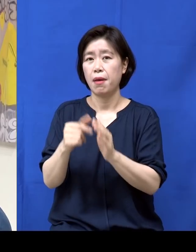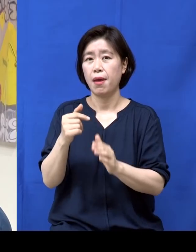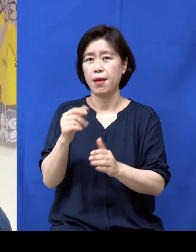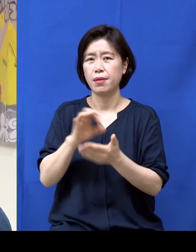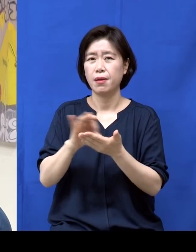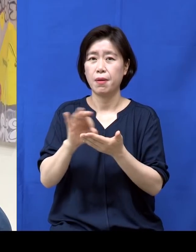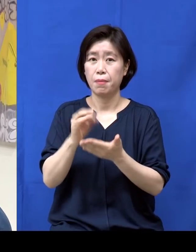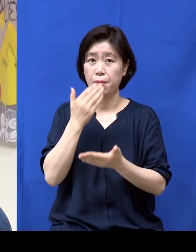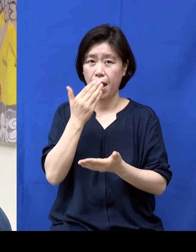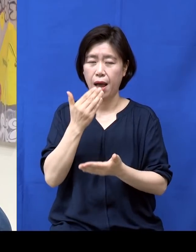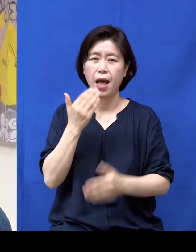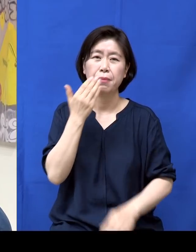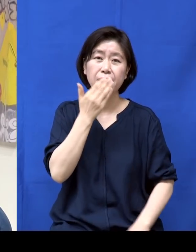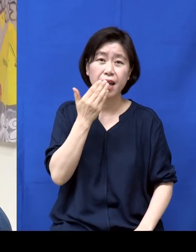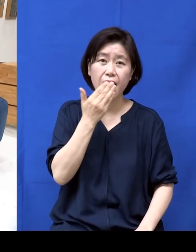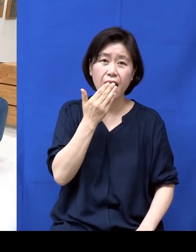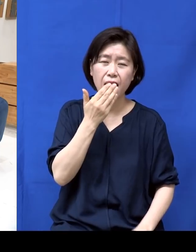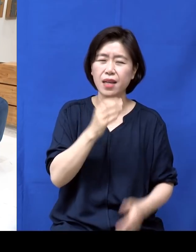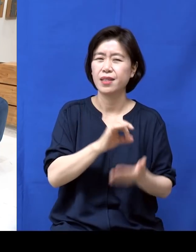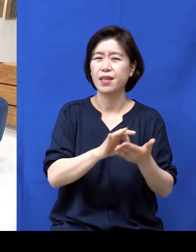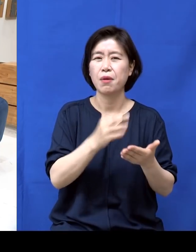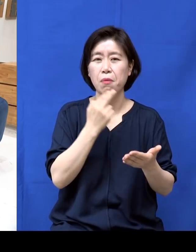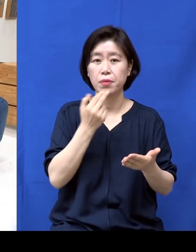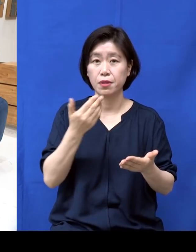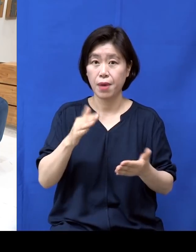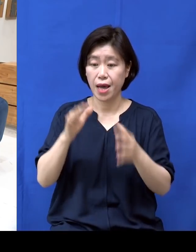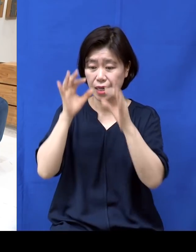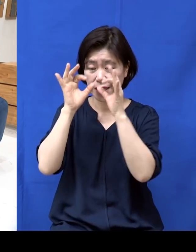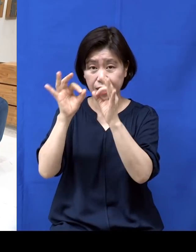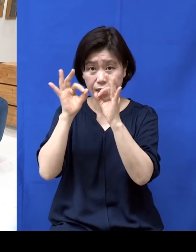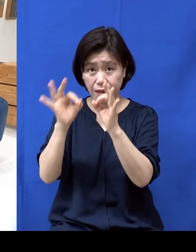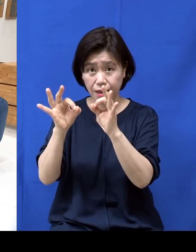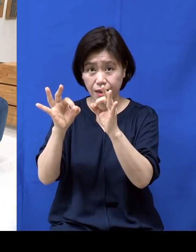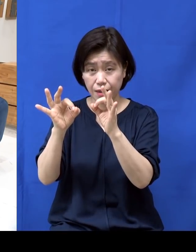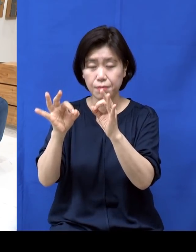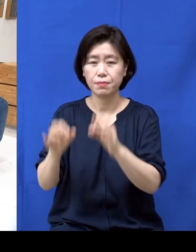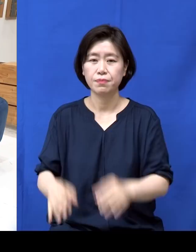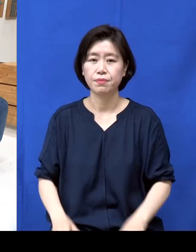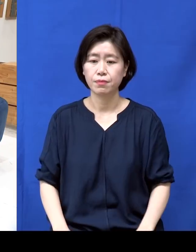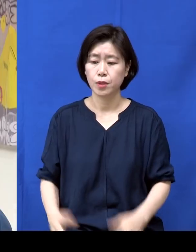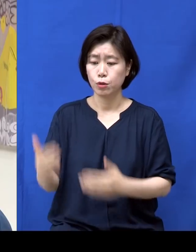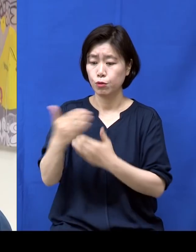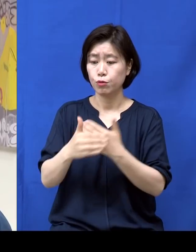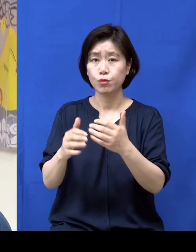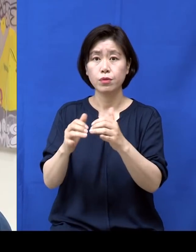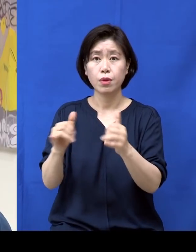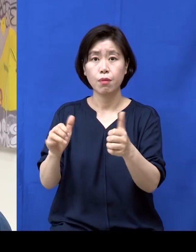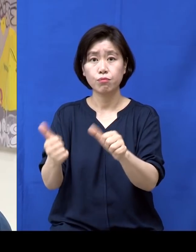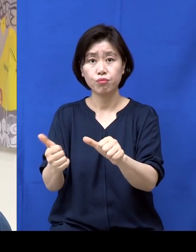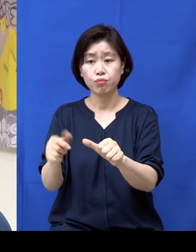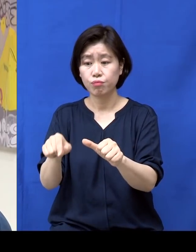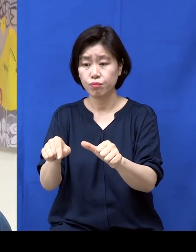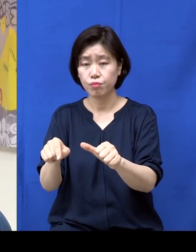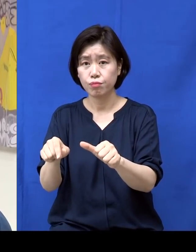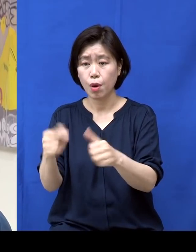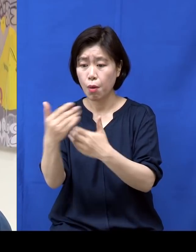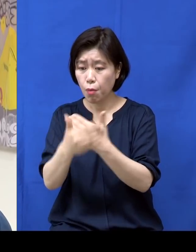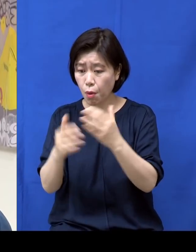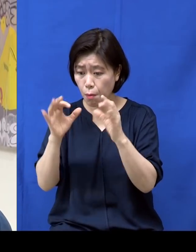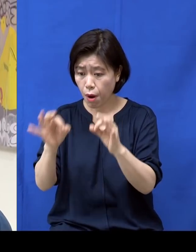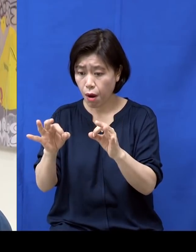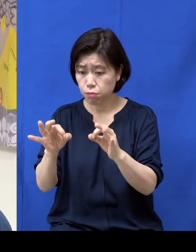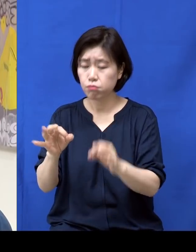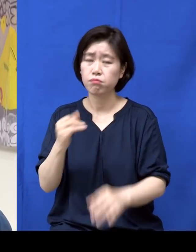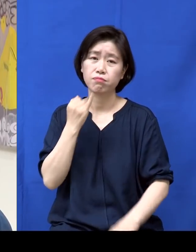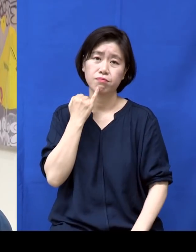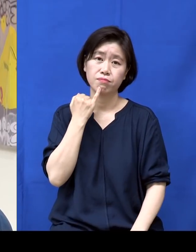뭐 시각은 말 그대로 그렇죠. 눈으로 네. 보는 거. 눈으로 봐야 되는 건데 시각은 오히려 금방 익숙해지는 것 같아요.